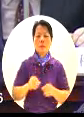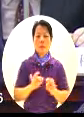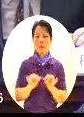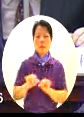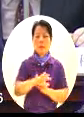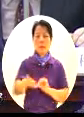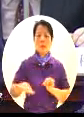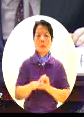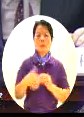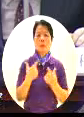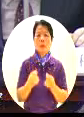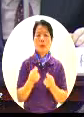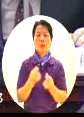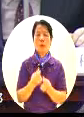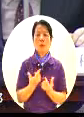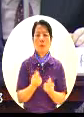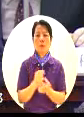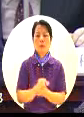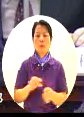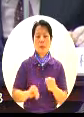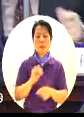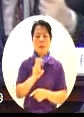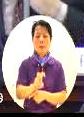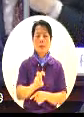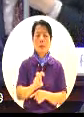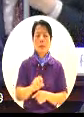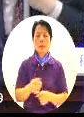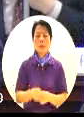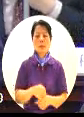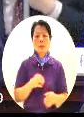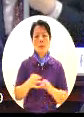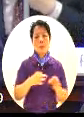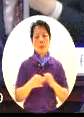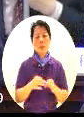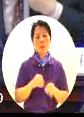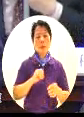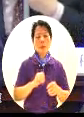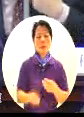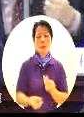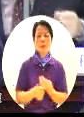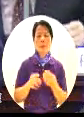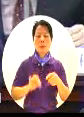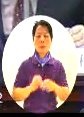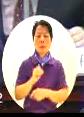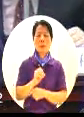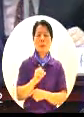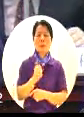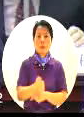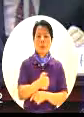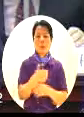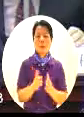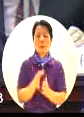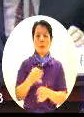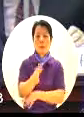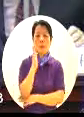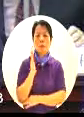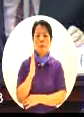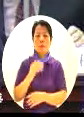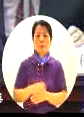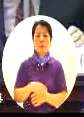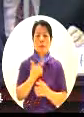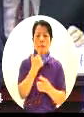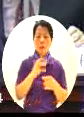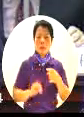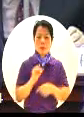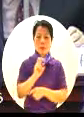占面积20%，营业额50%，财政能力占10%，啊，